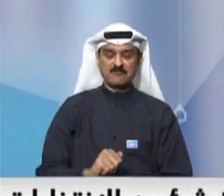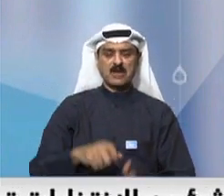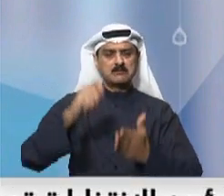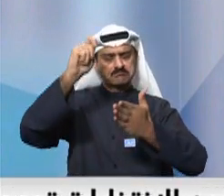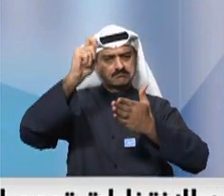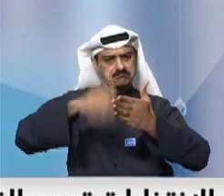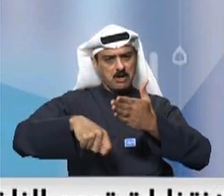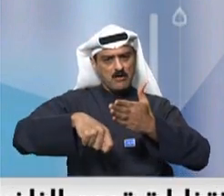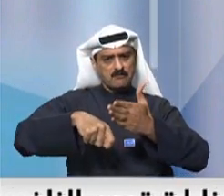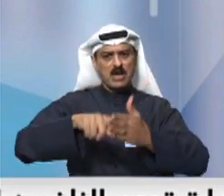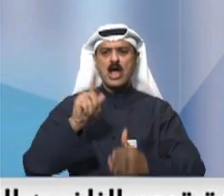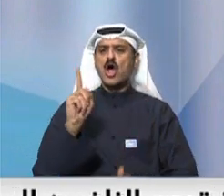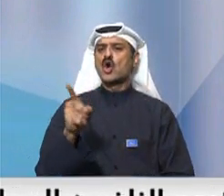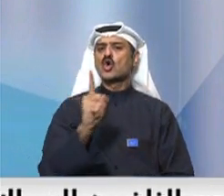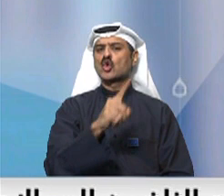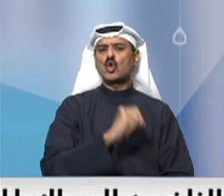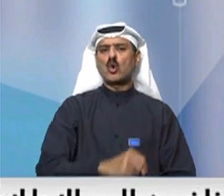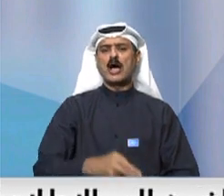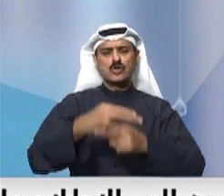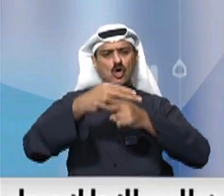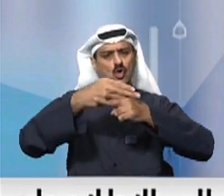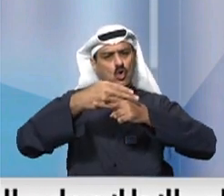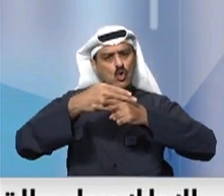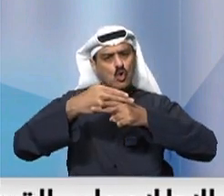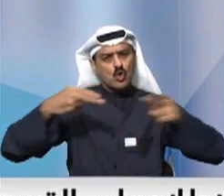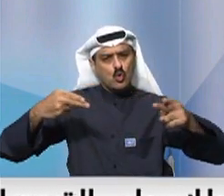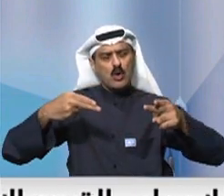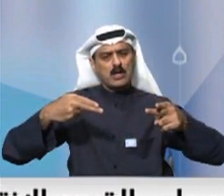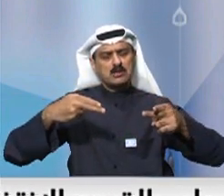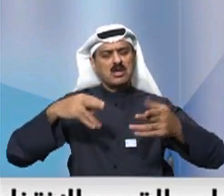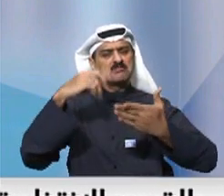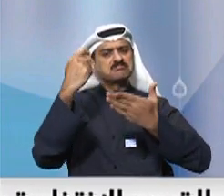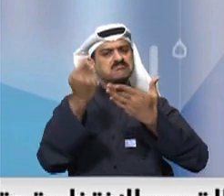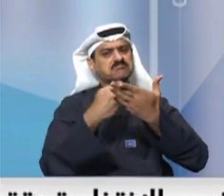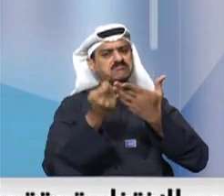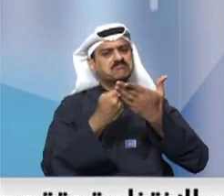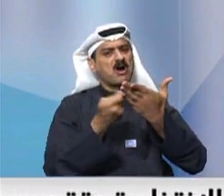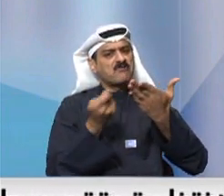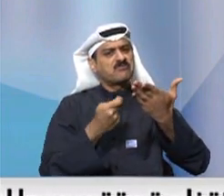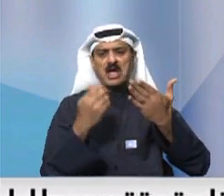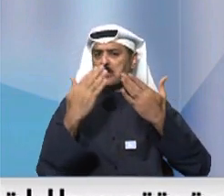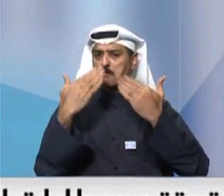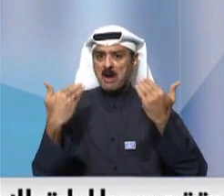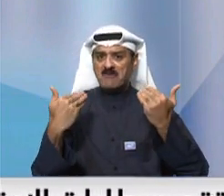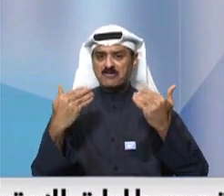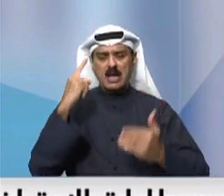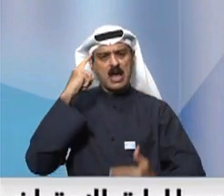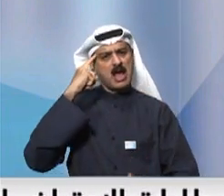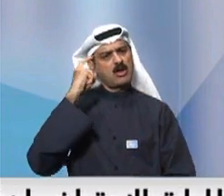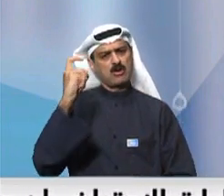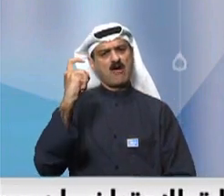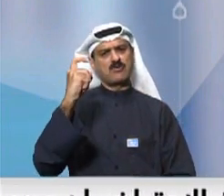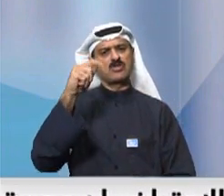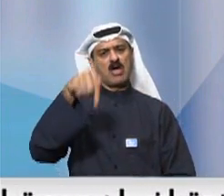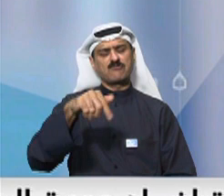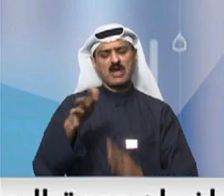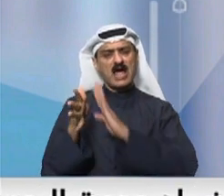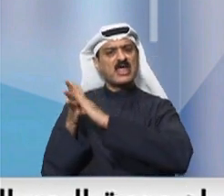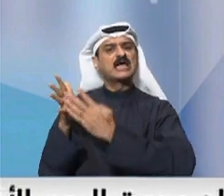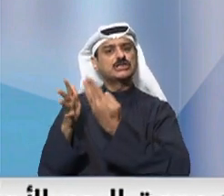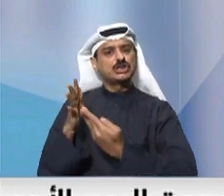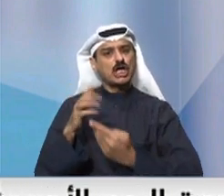ويجوز لكل كويتي قد اهمل ادراج اسمه ان يعترض على عدم ادراج اسمه في جداول